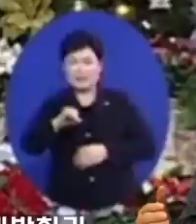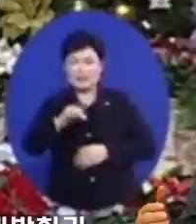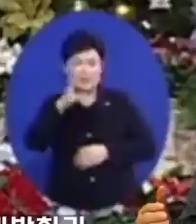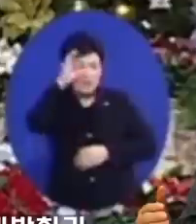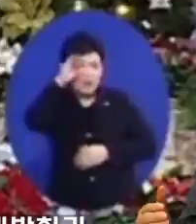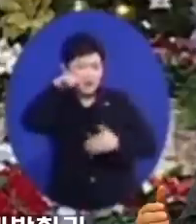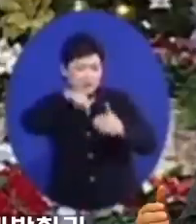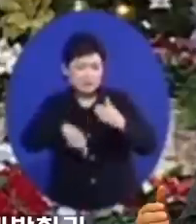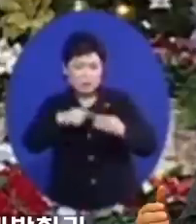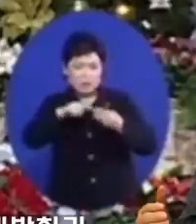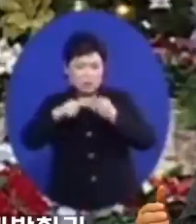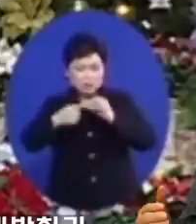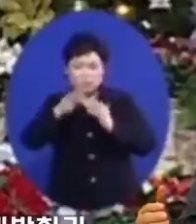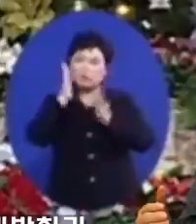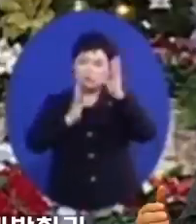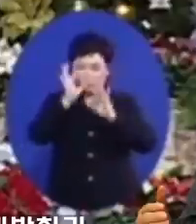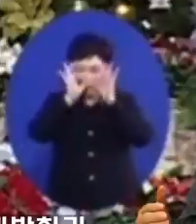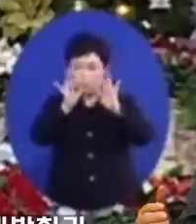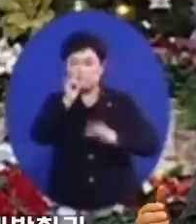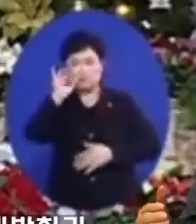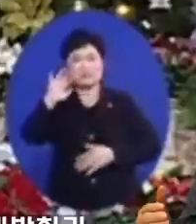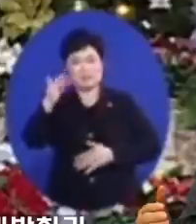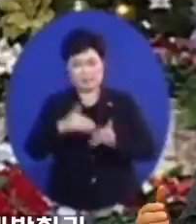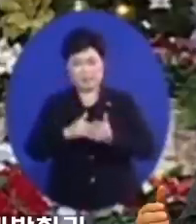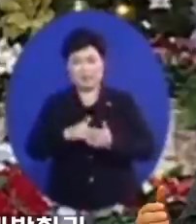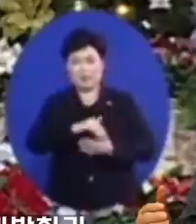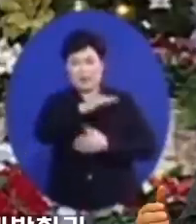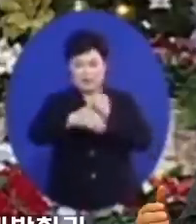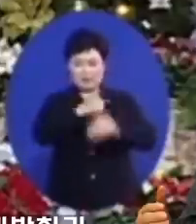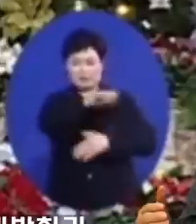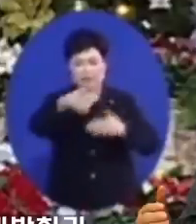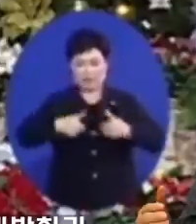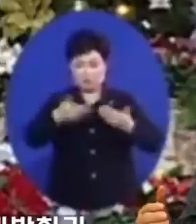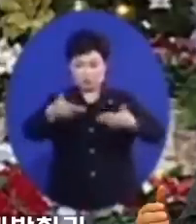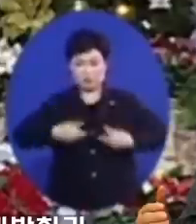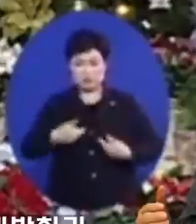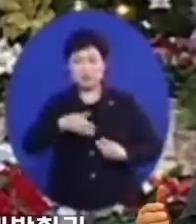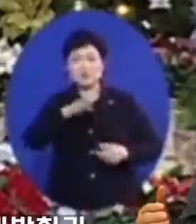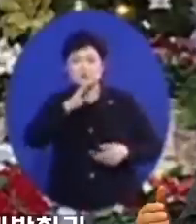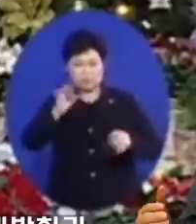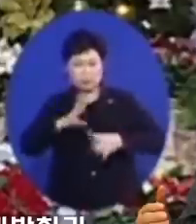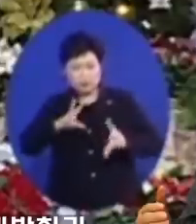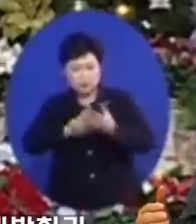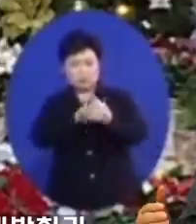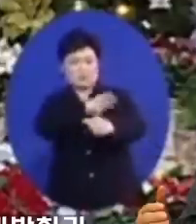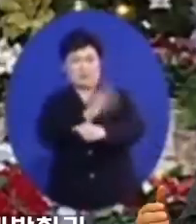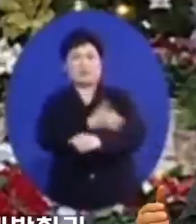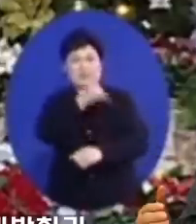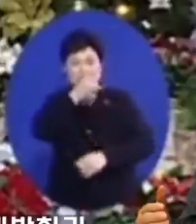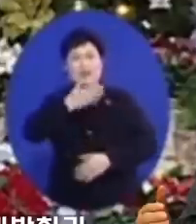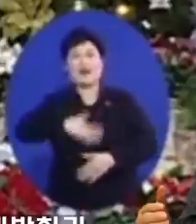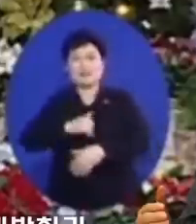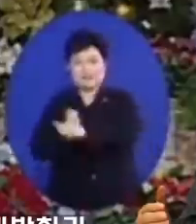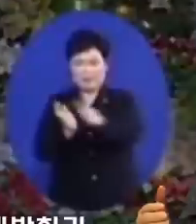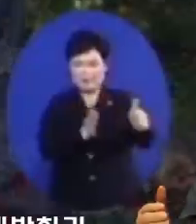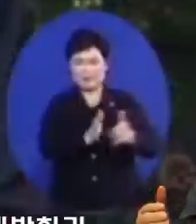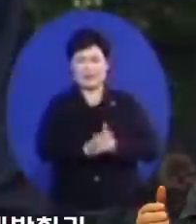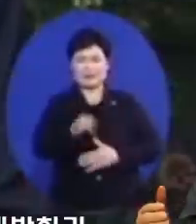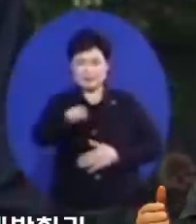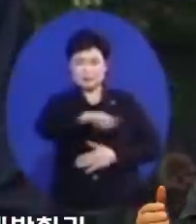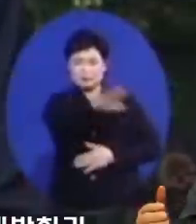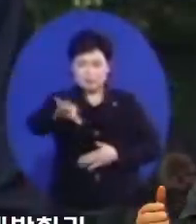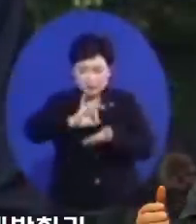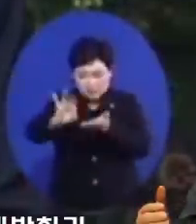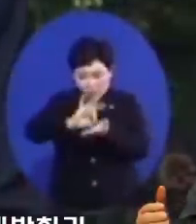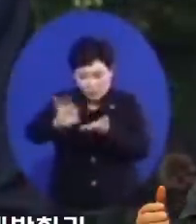있어야 합니다. 이처럼 우리는 우리 안에 하나님이 주신 놀라운 잠재 능력이 있다는 사실을 알아야 되는 것입니다. 그것을 우리가